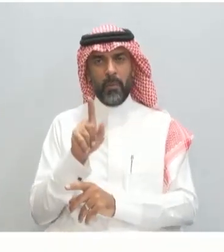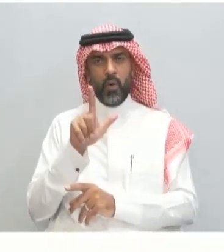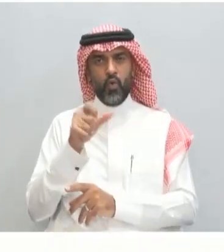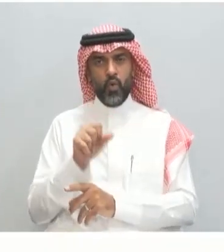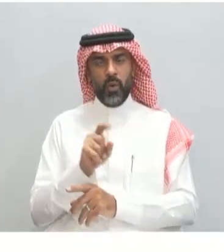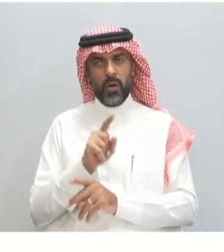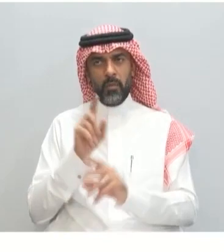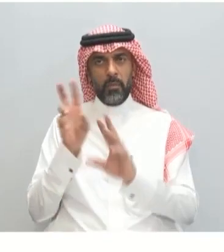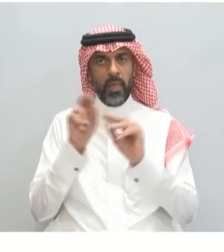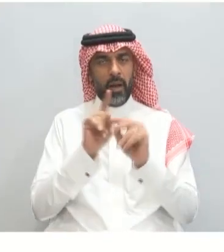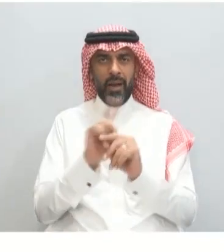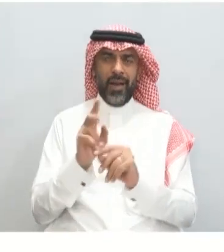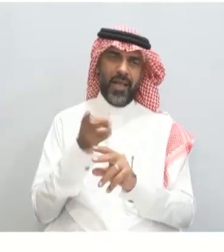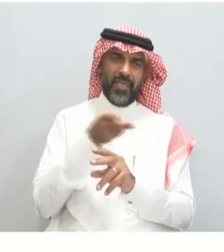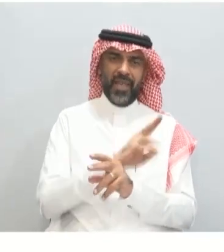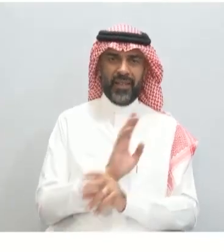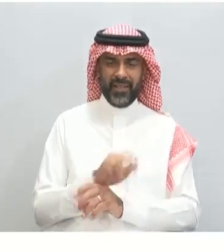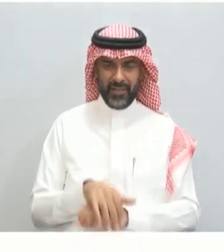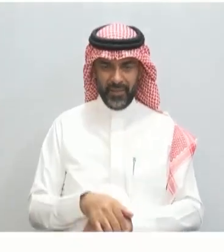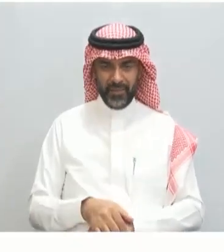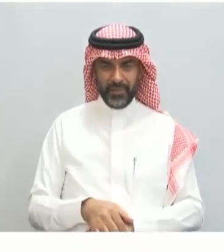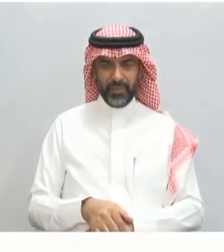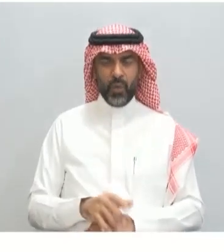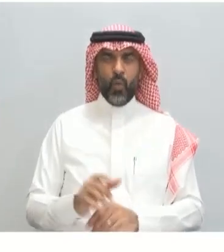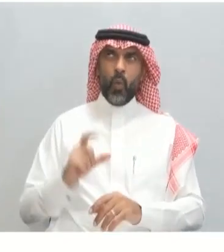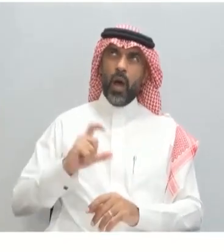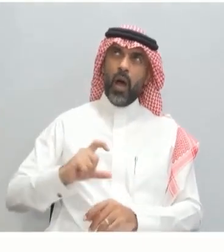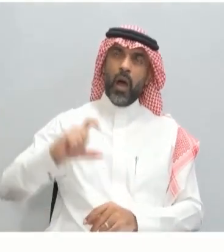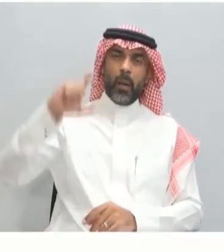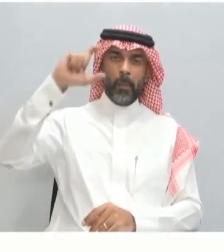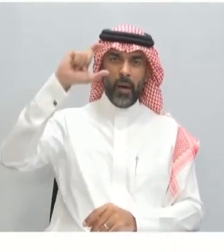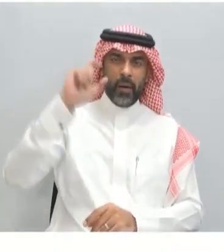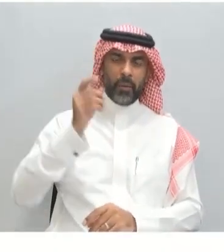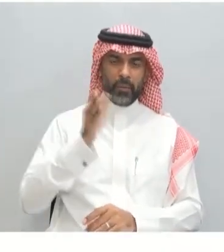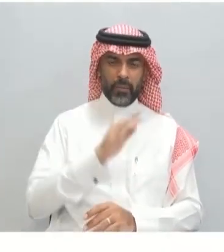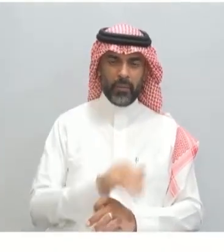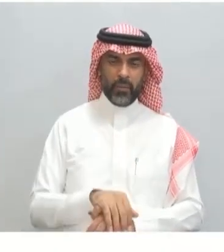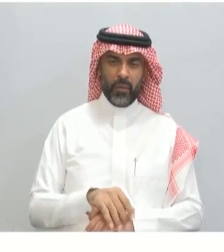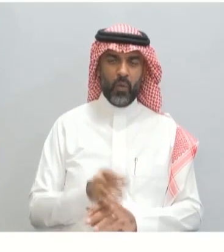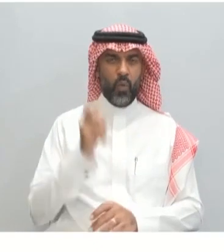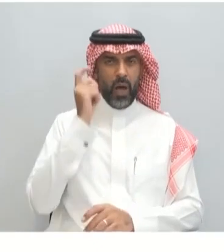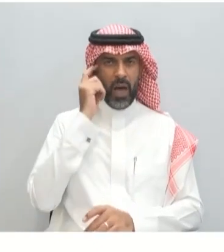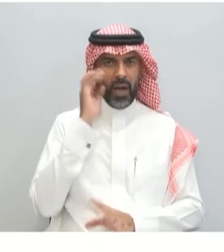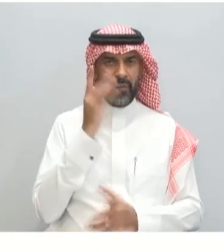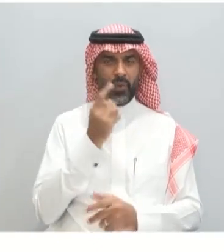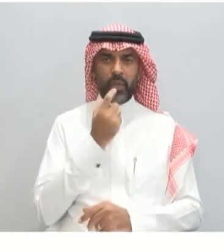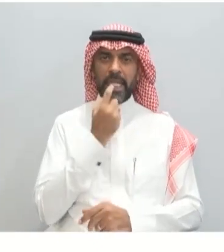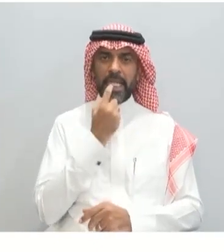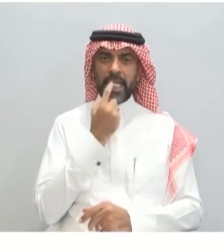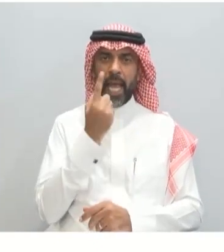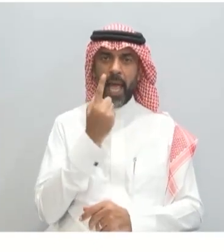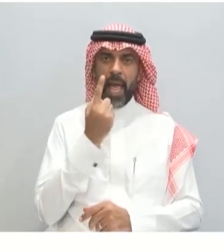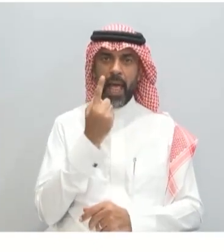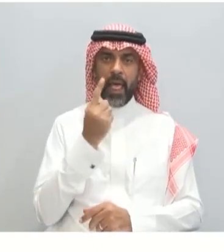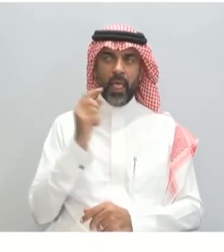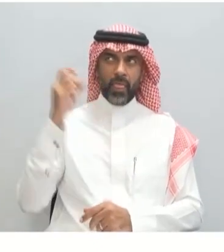وغيرها من هذه الخصائص والاقمار وتعرفت انا وانتم على